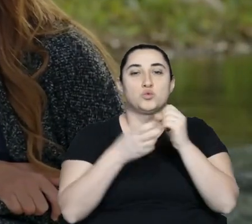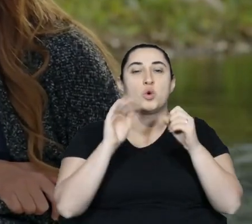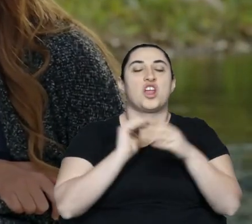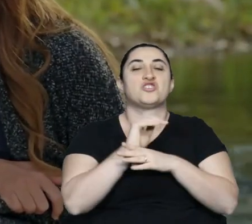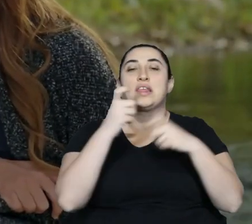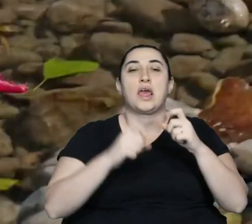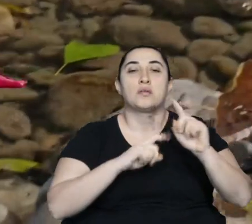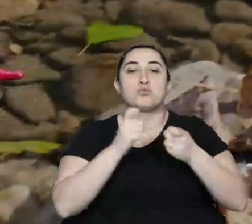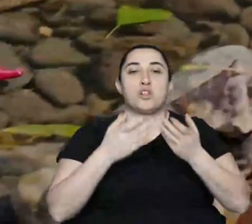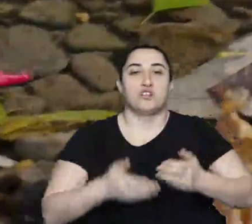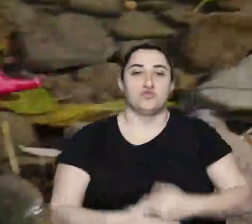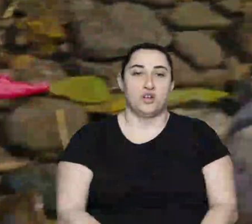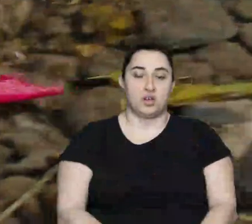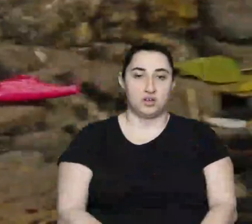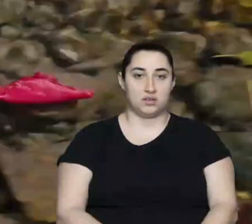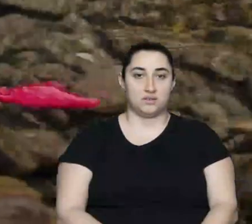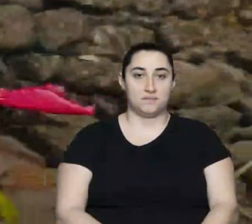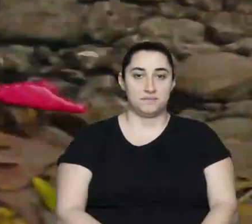yaşayacağı yeri bulacak.